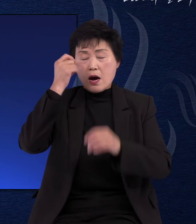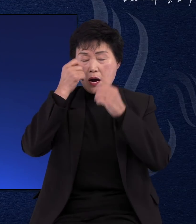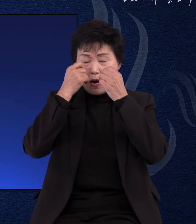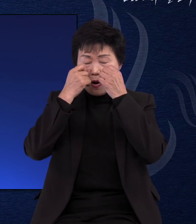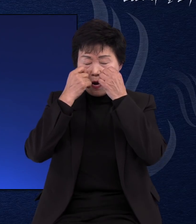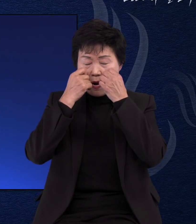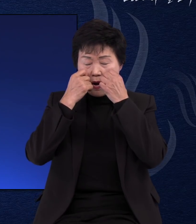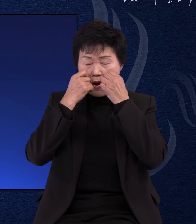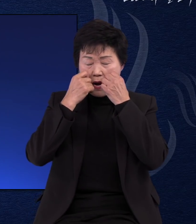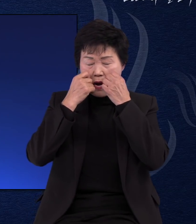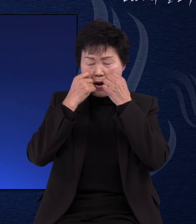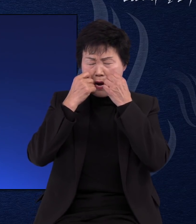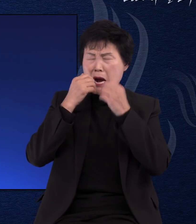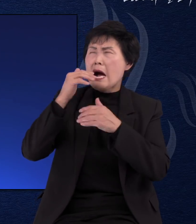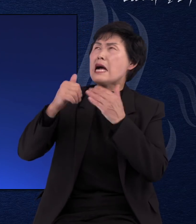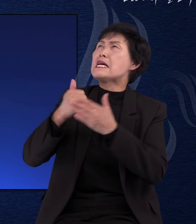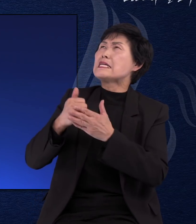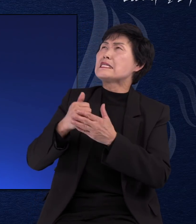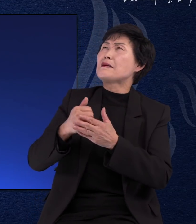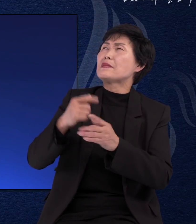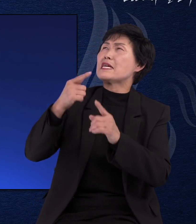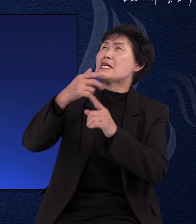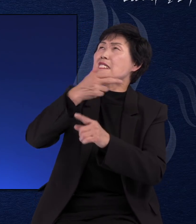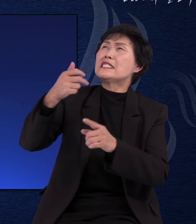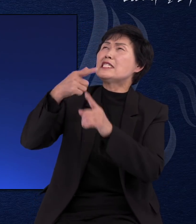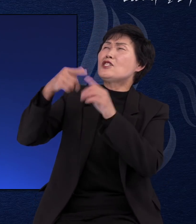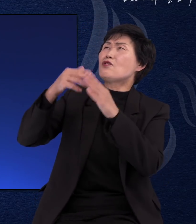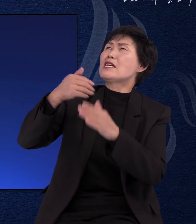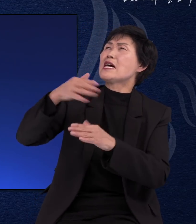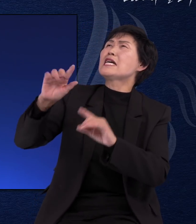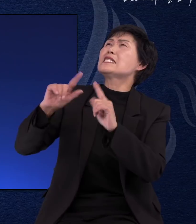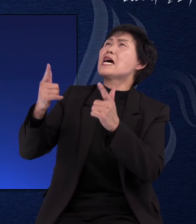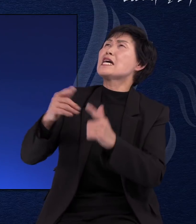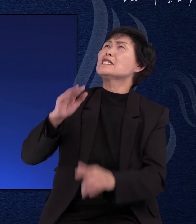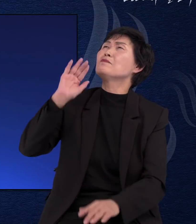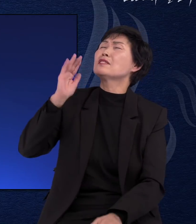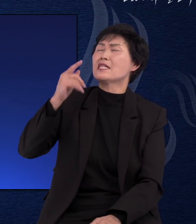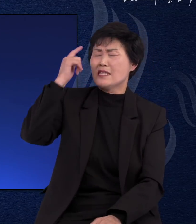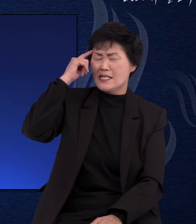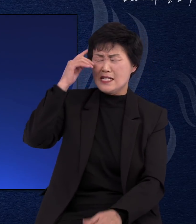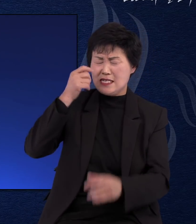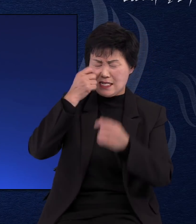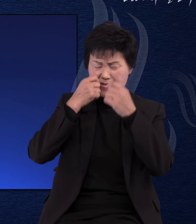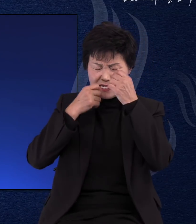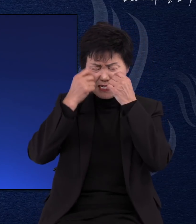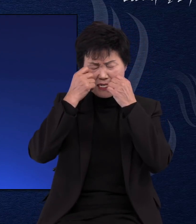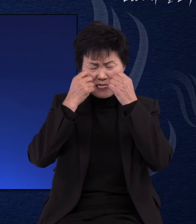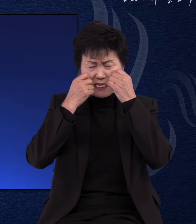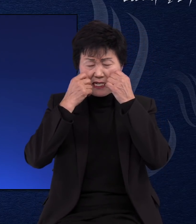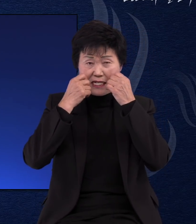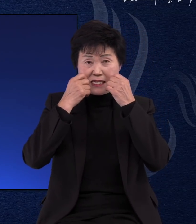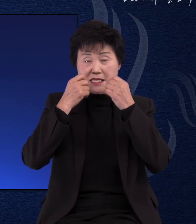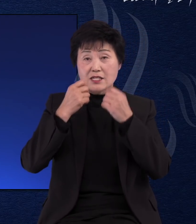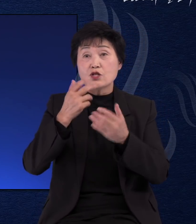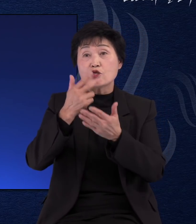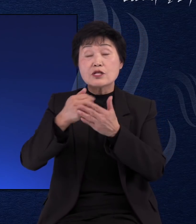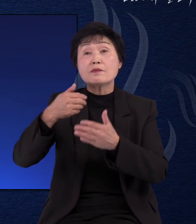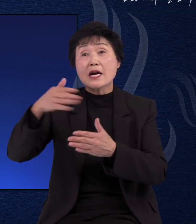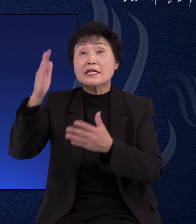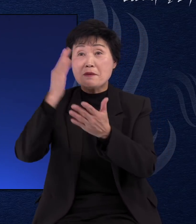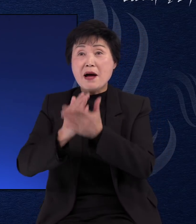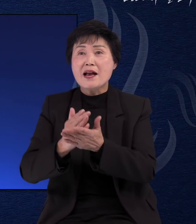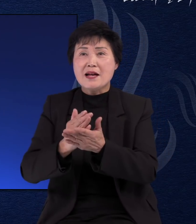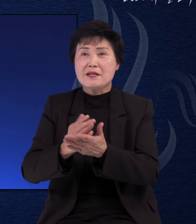안 가면 되잖아요. 안 가면 되잖아요. 그게 주님이 가지 말라는 소리